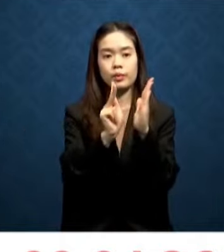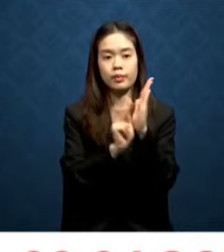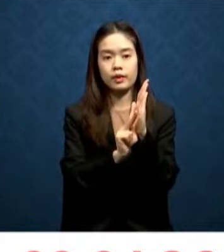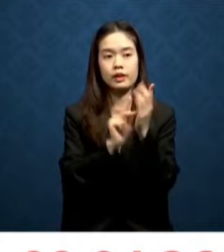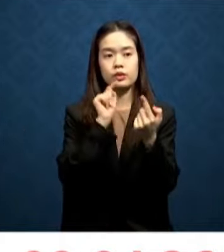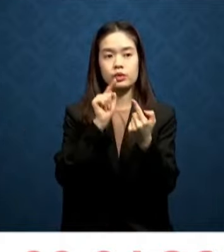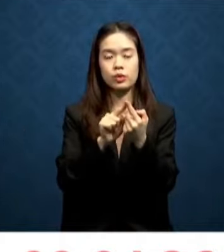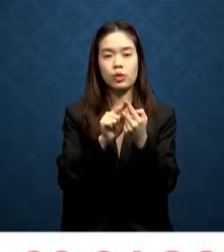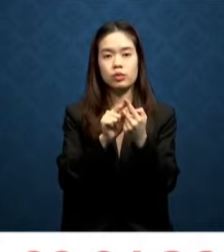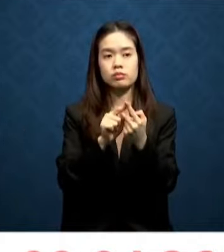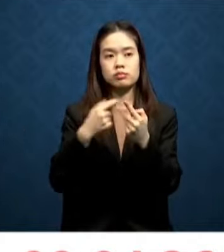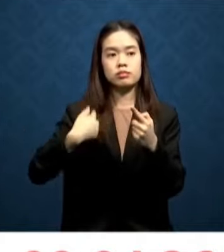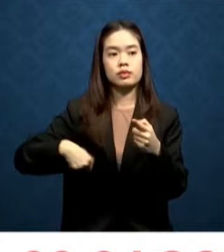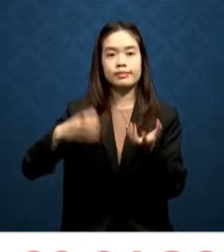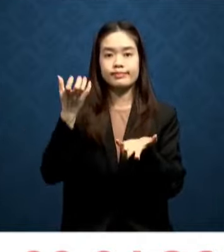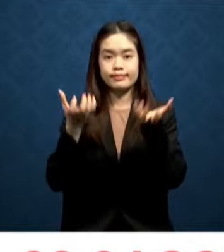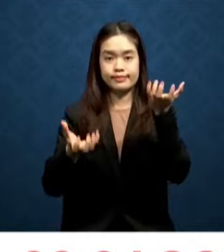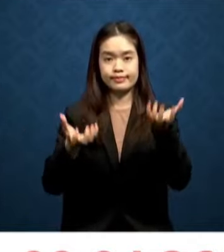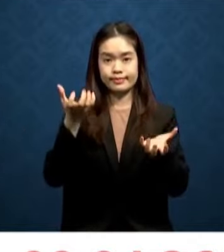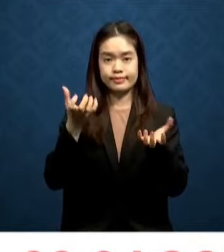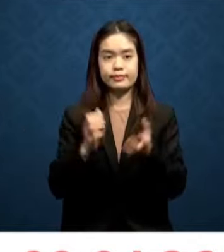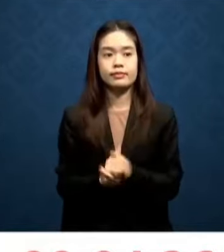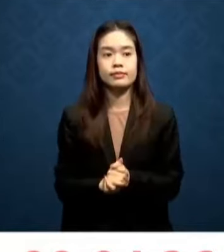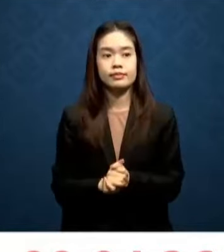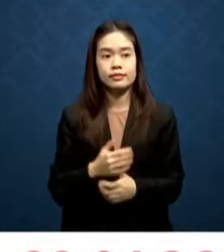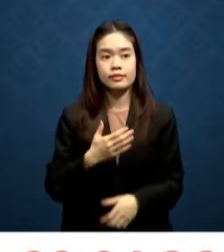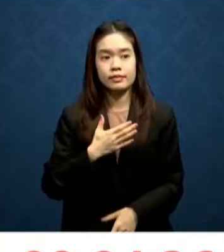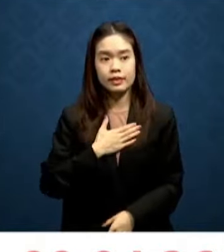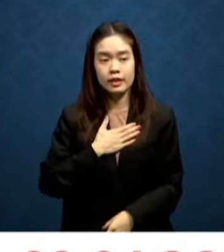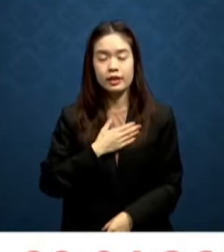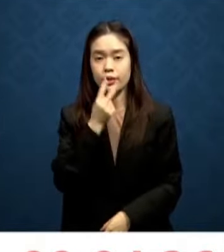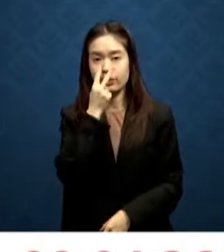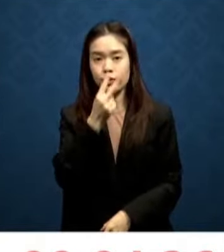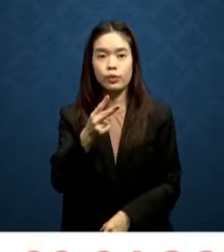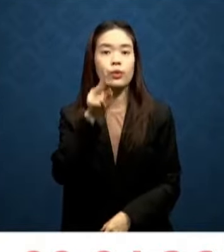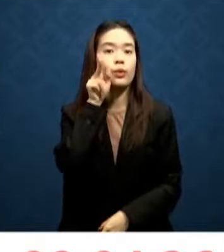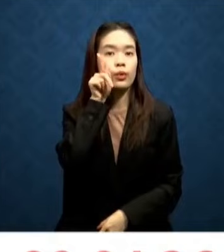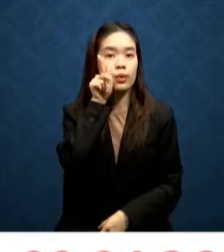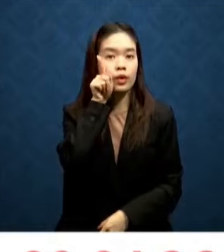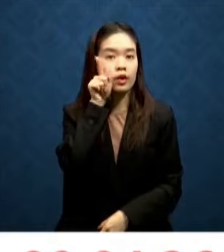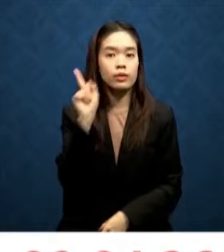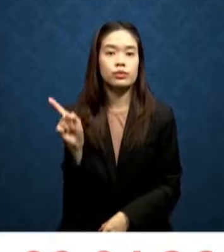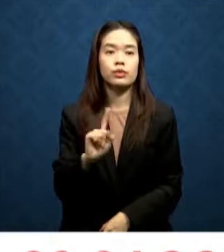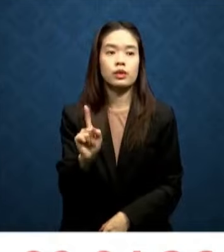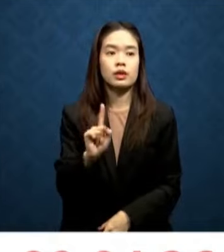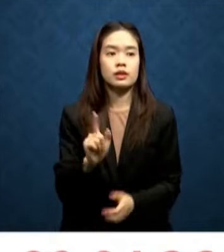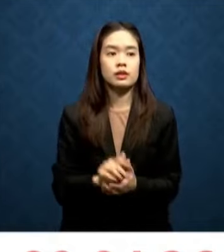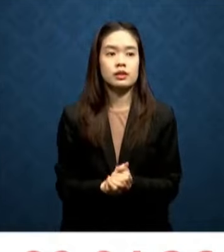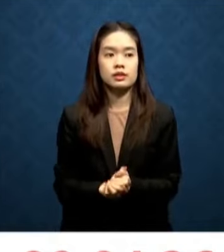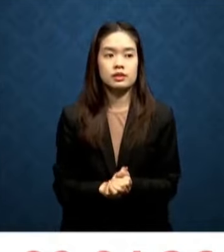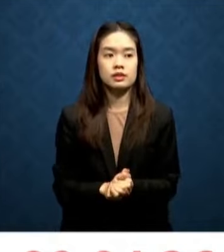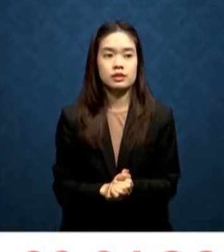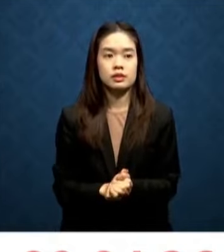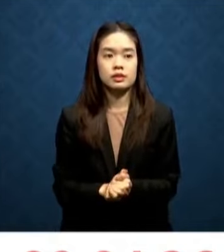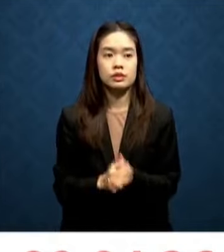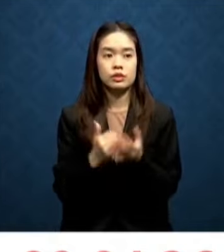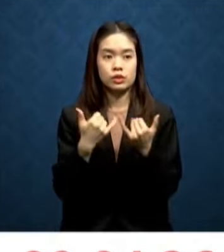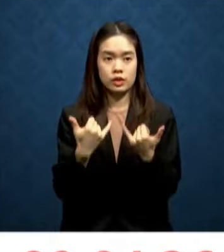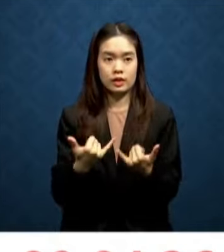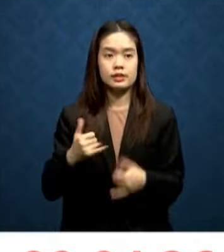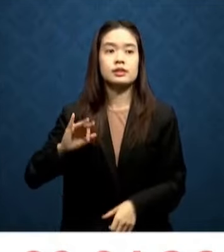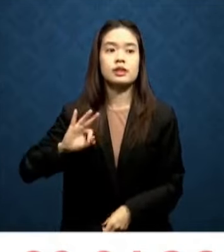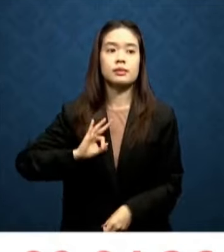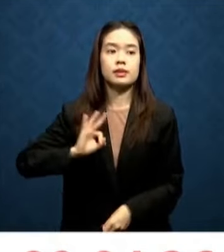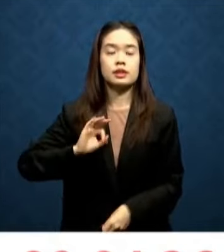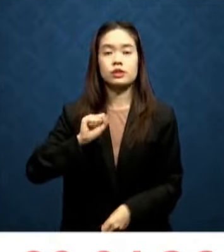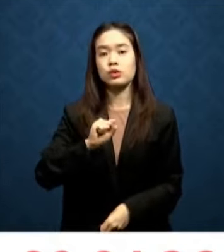รมท่านประธานครับผมได้ดูข่าวทราบว่าเรื่องนี้นะครับเรื่องนี้ทางสมาชิกสภาผู้แทน